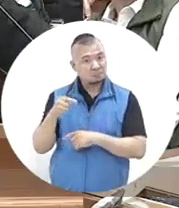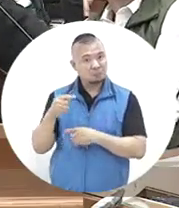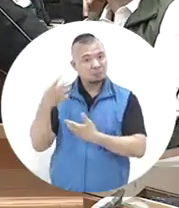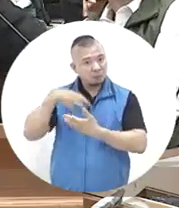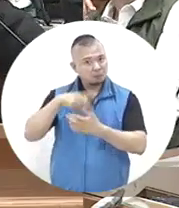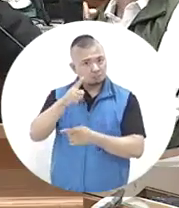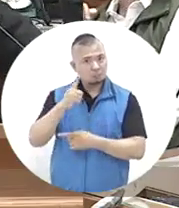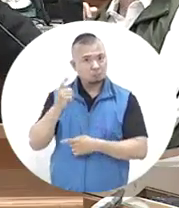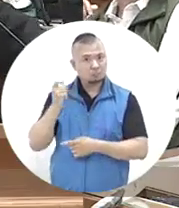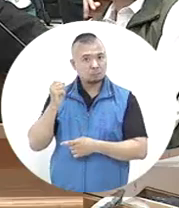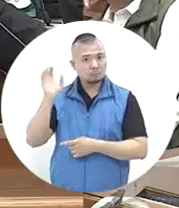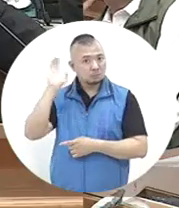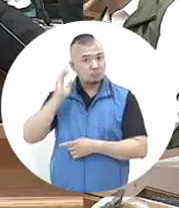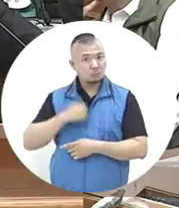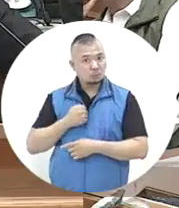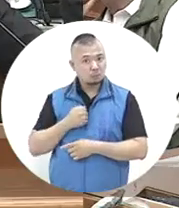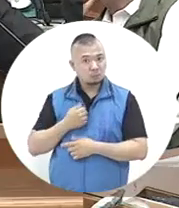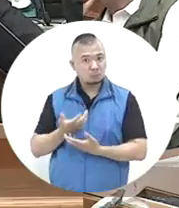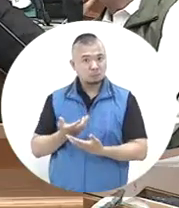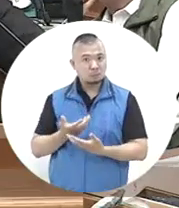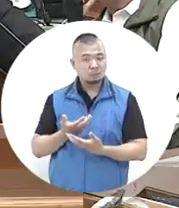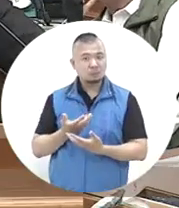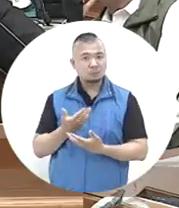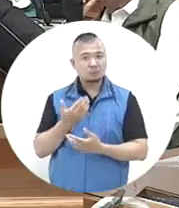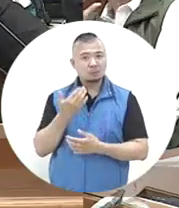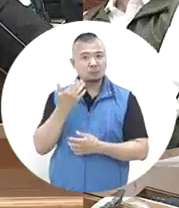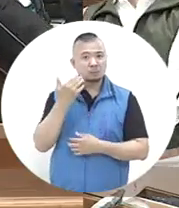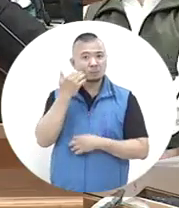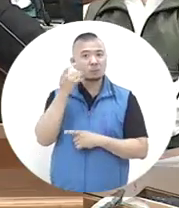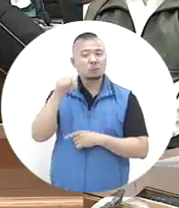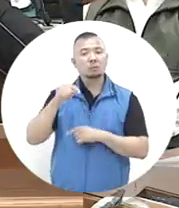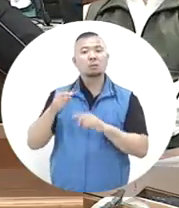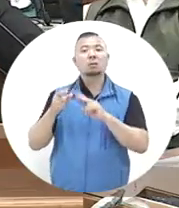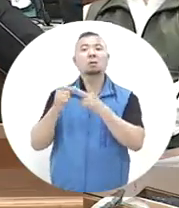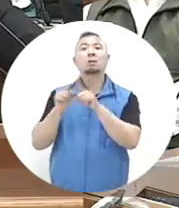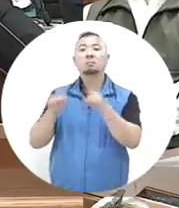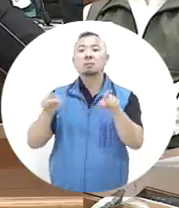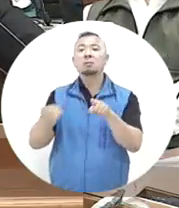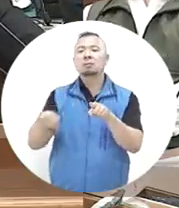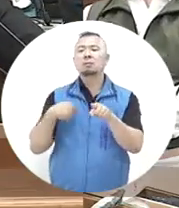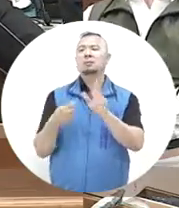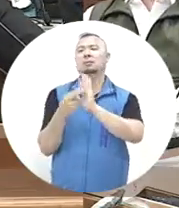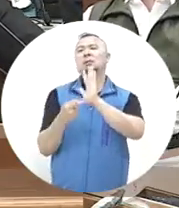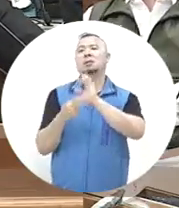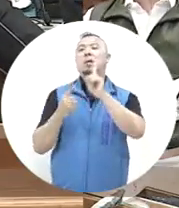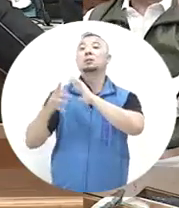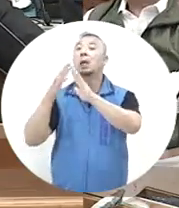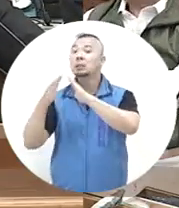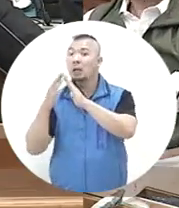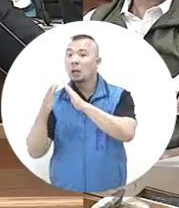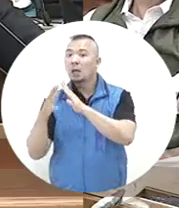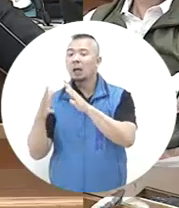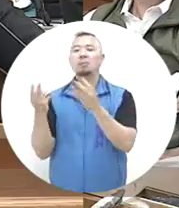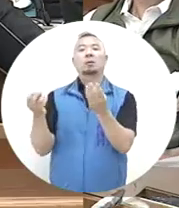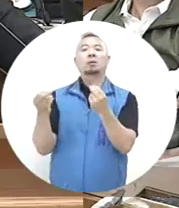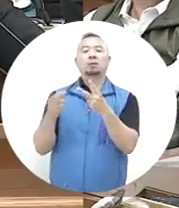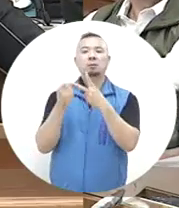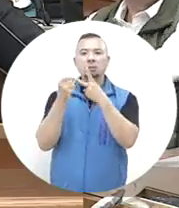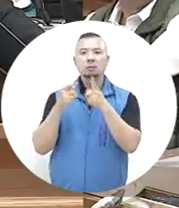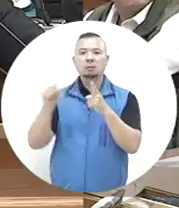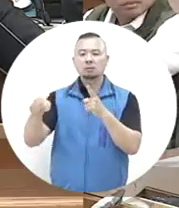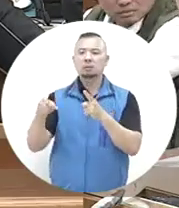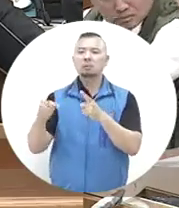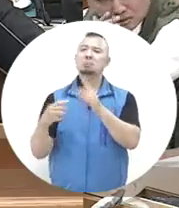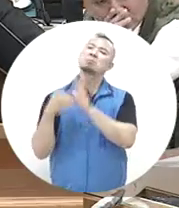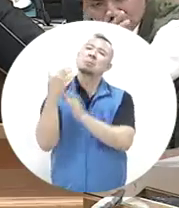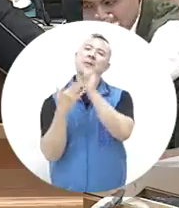不？如果说和平，我把它讲成说没有战争，再来就是不能有敌意，